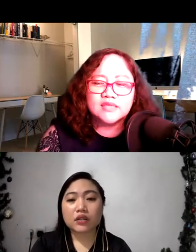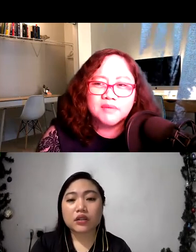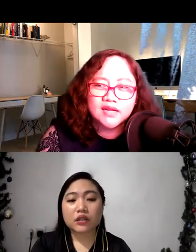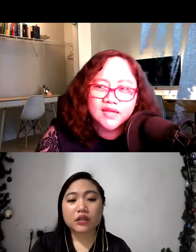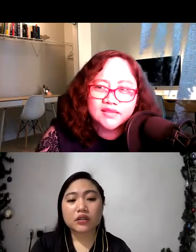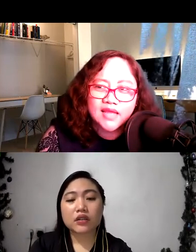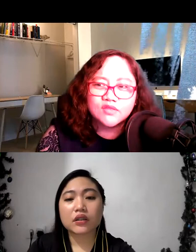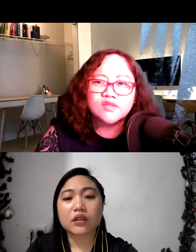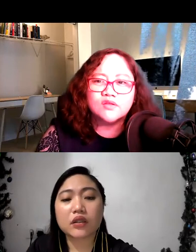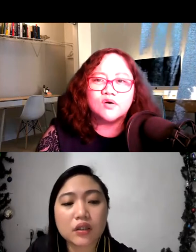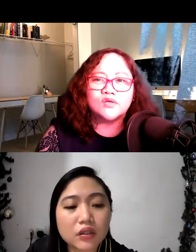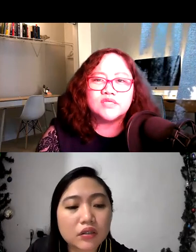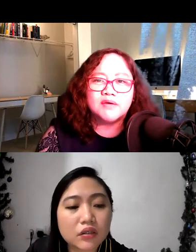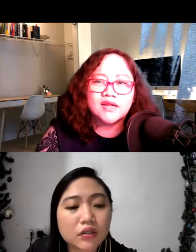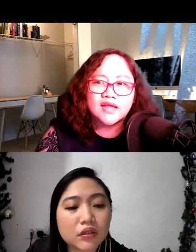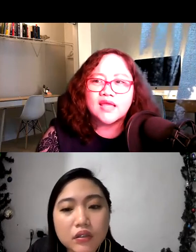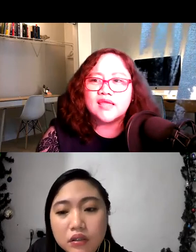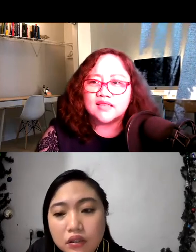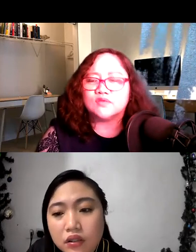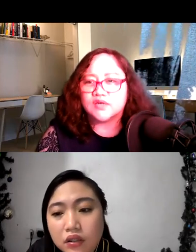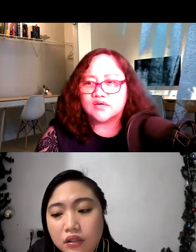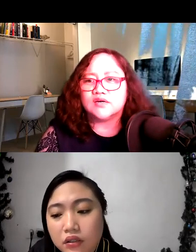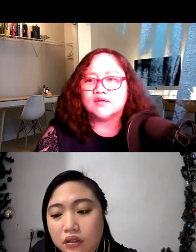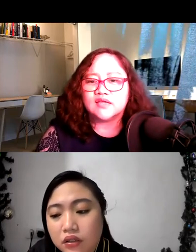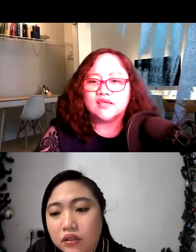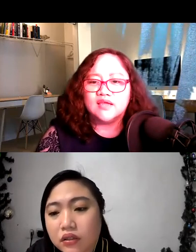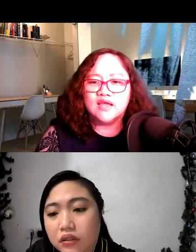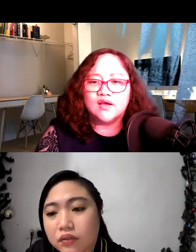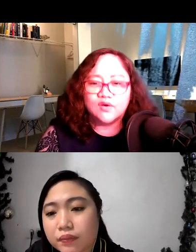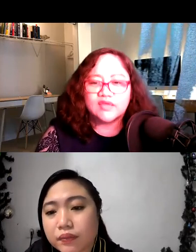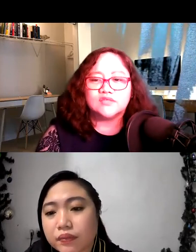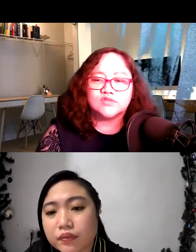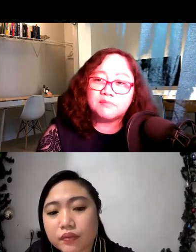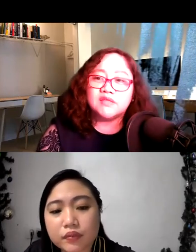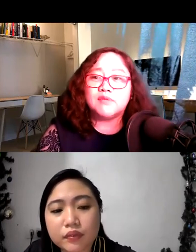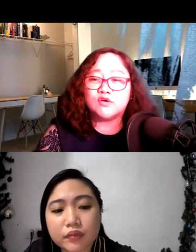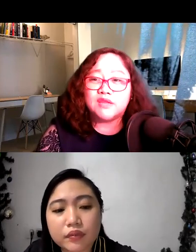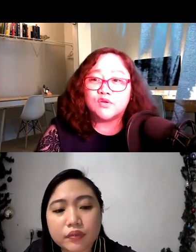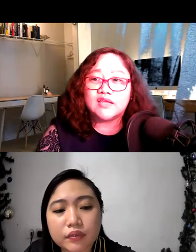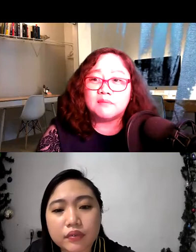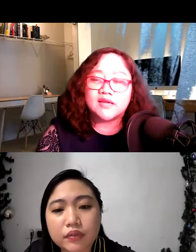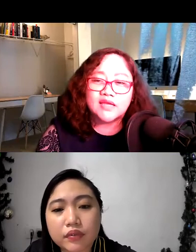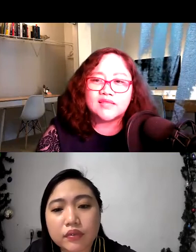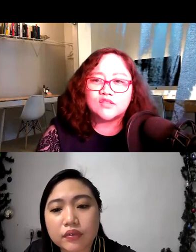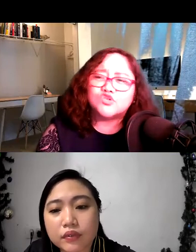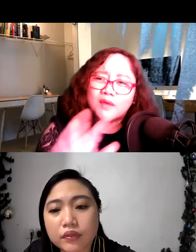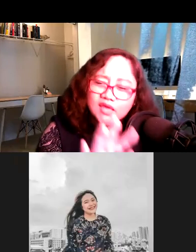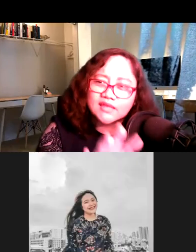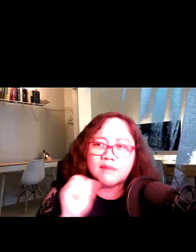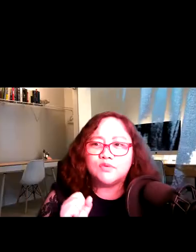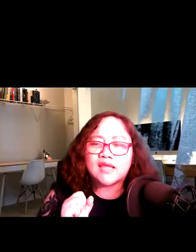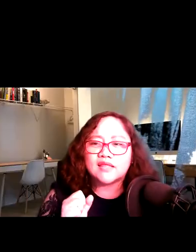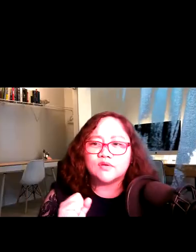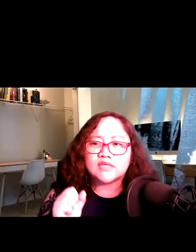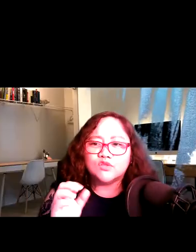Si barangay tanod o si barangay health worker? Okay. Okay. So sabi ni Veronica, barangay tanod. So makikita